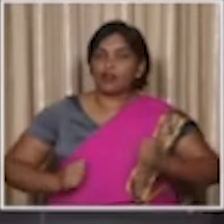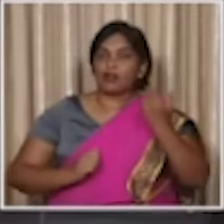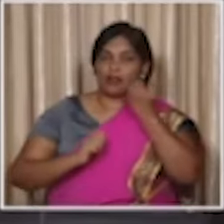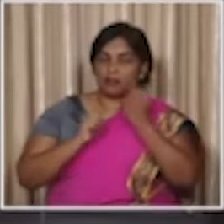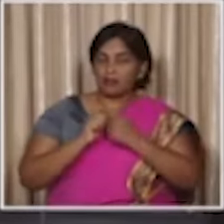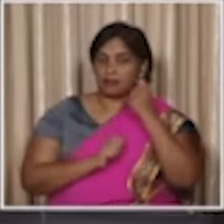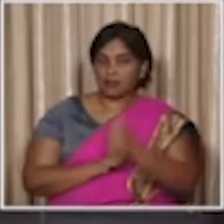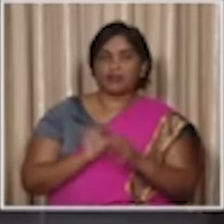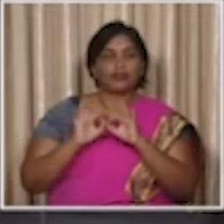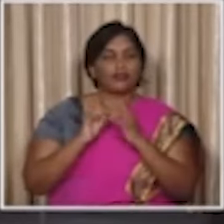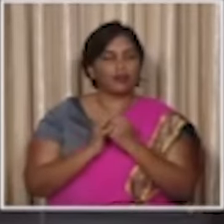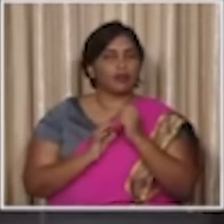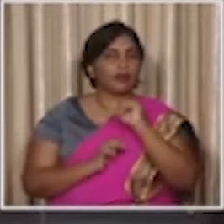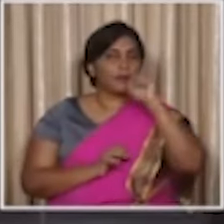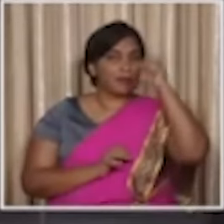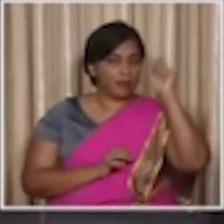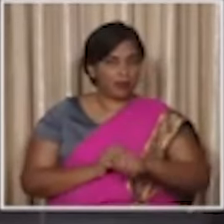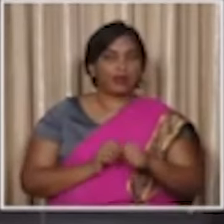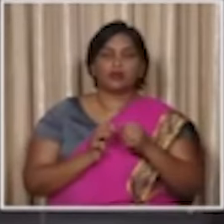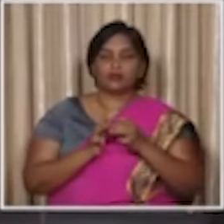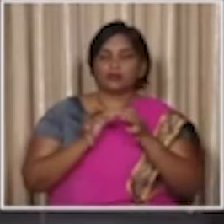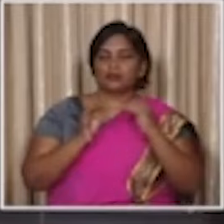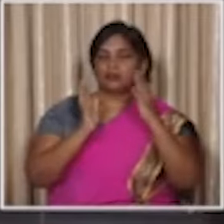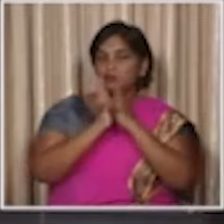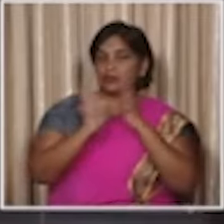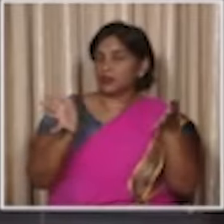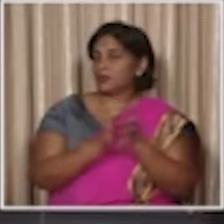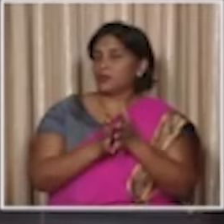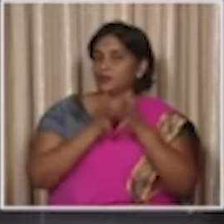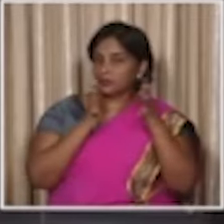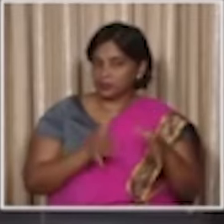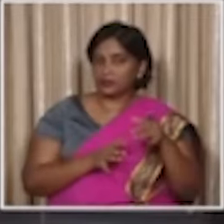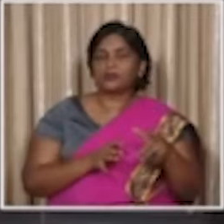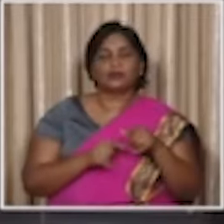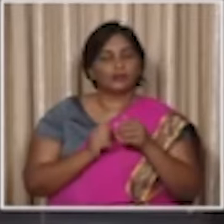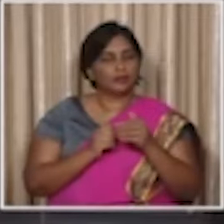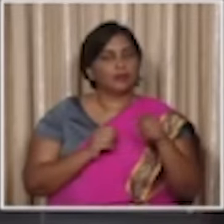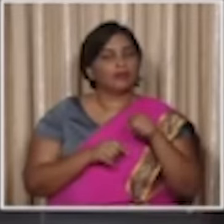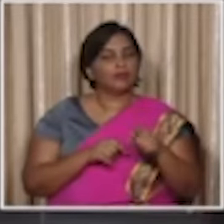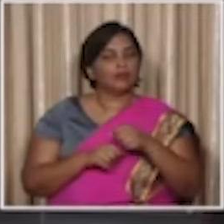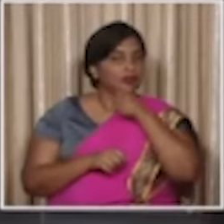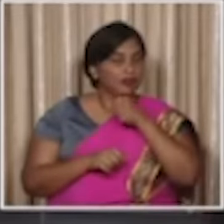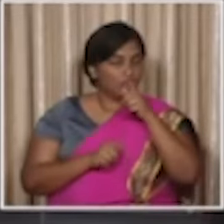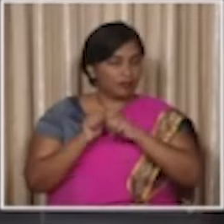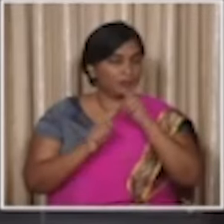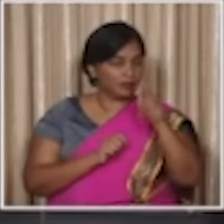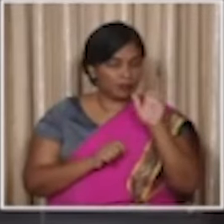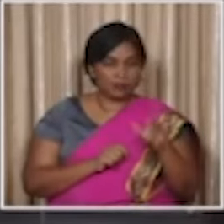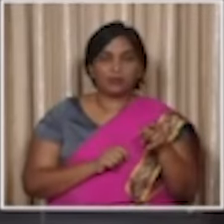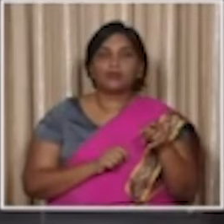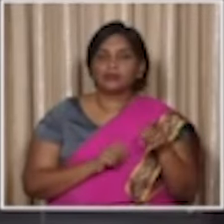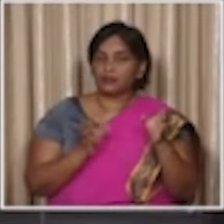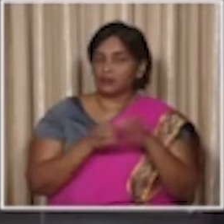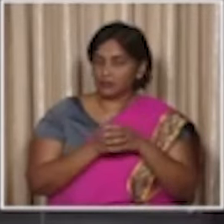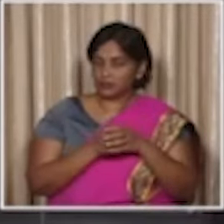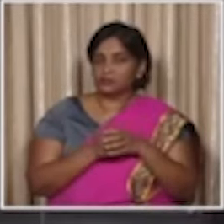දීමනාව ලබන පවුල් ලේකක 50000ක් පොරොත්තු ලේකනේ ඇතුළත්ව වැඩි කරන්නත් දක්වා ඊළඟට වැඩිහිටි දීමනාව ලබන